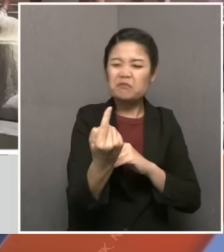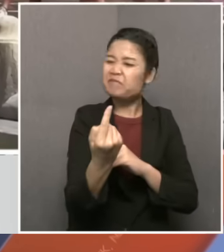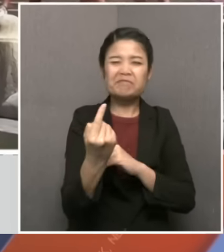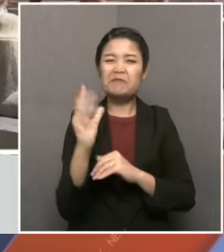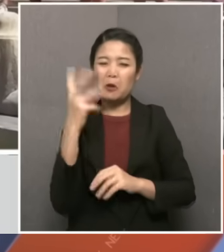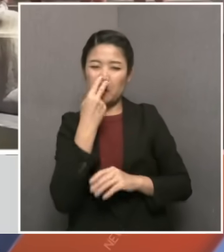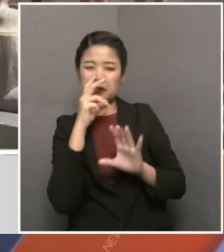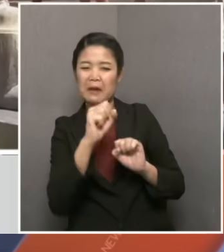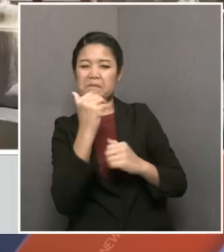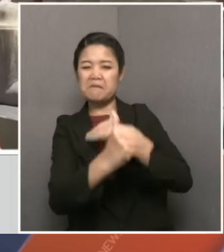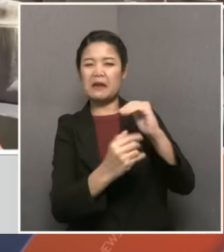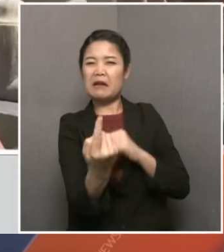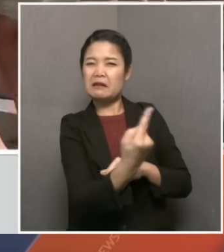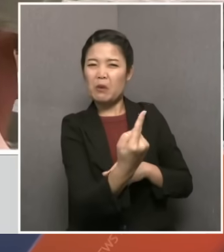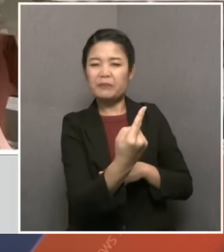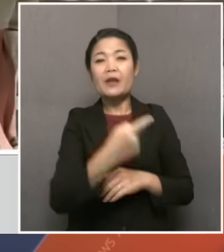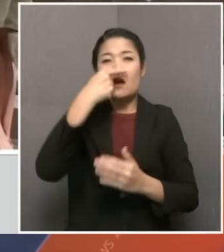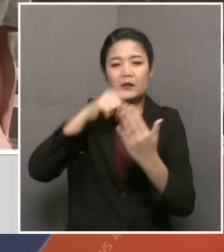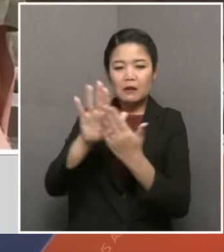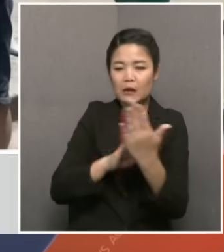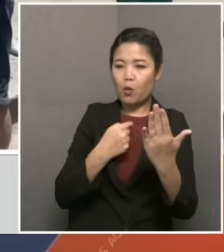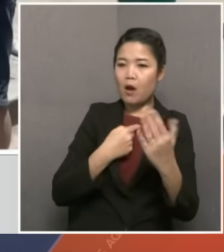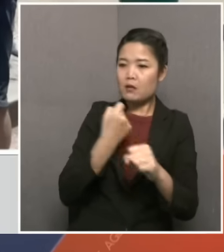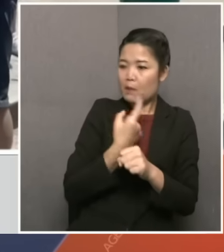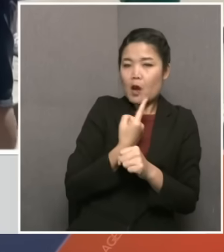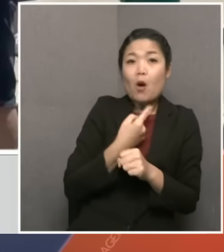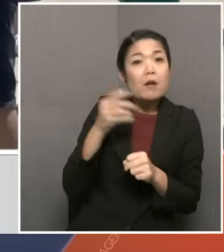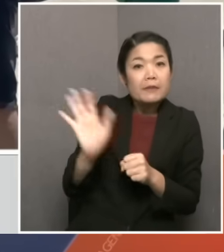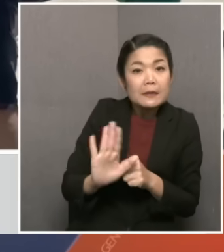บนั้นประเทศไทยก็ต้องกลับไปว่าเฮ้ยฉันไม่ได้ทำอย่างนั้นอย่างเดียวนะ